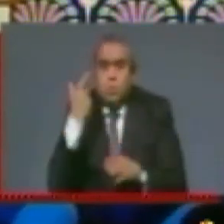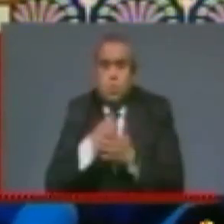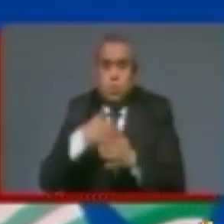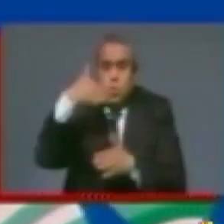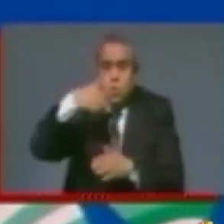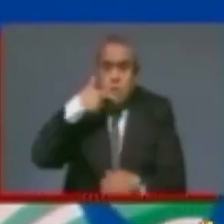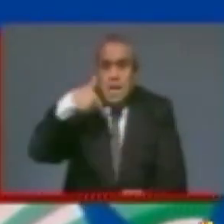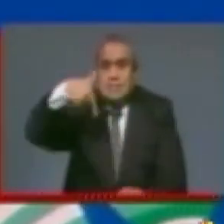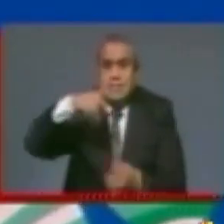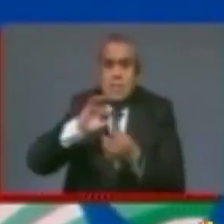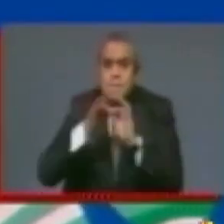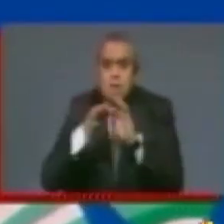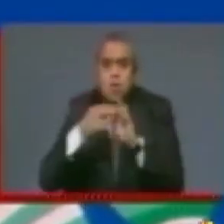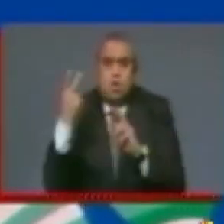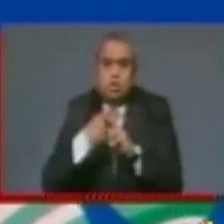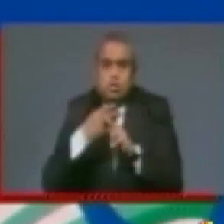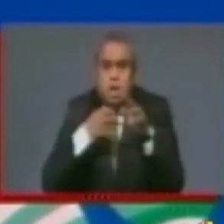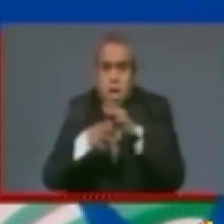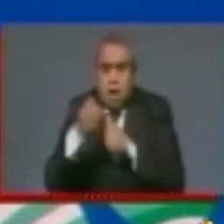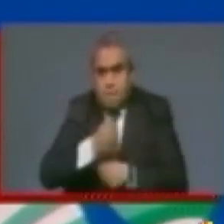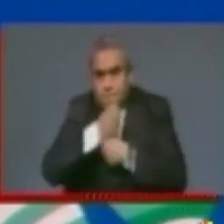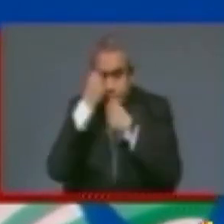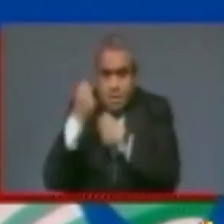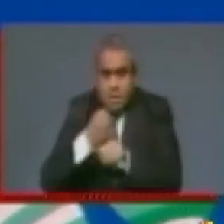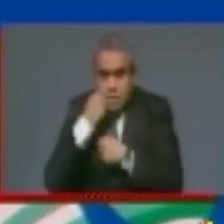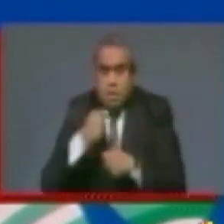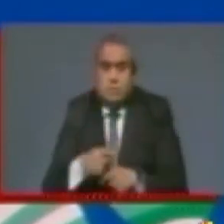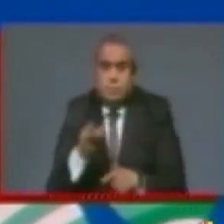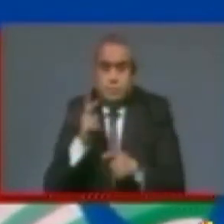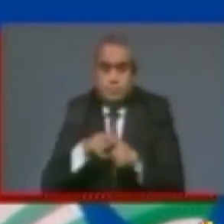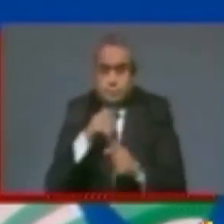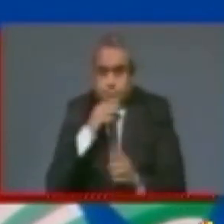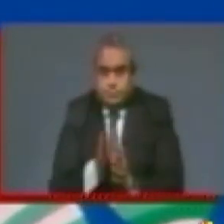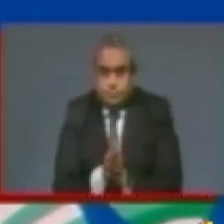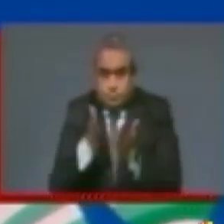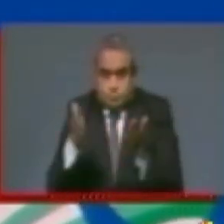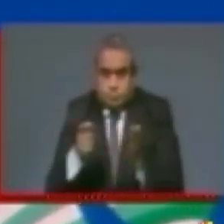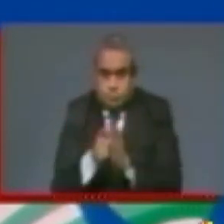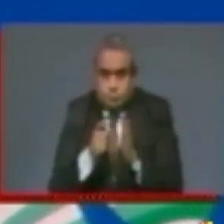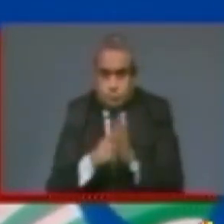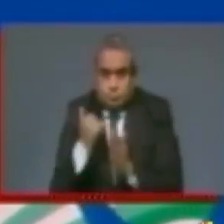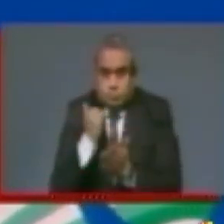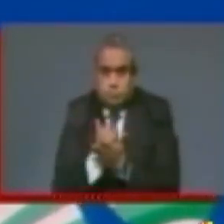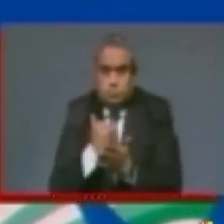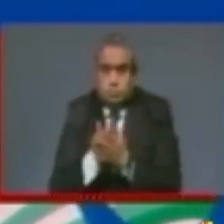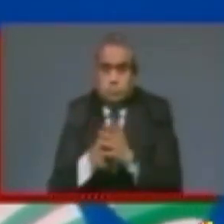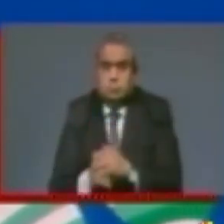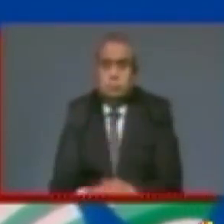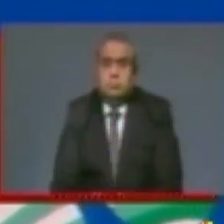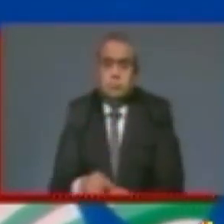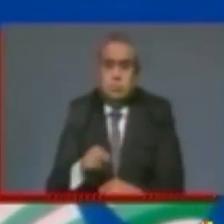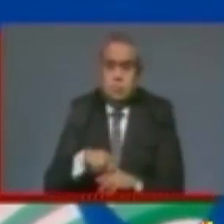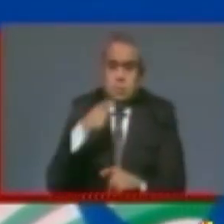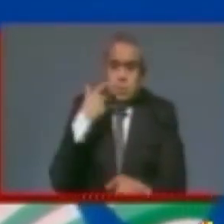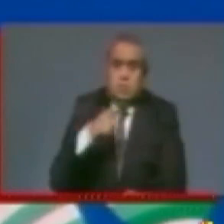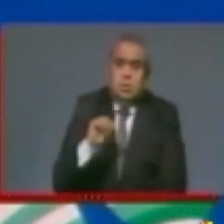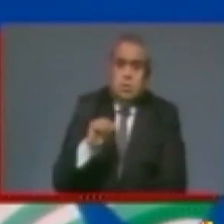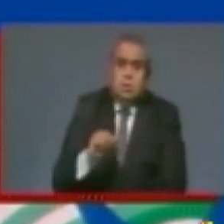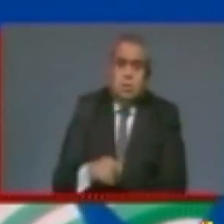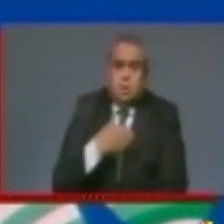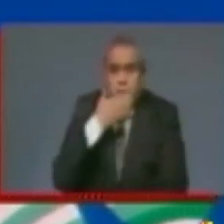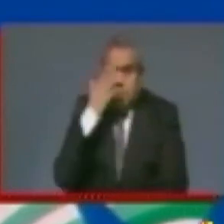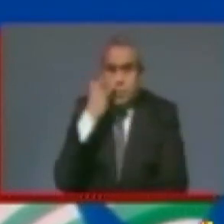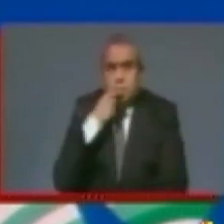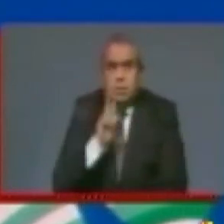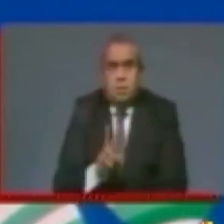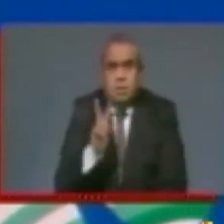نسمه والحقيقه دايما برضو يعني المساحه المقوله في المدينه هي سبعه